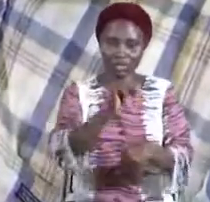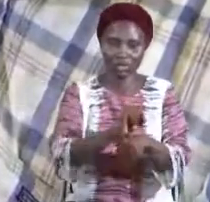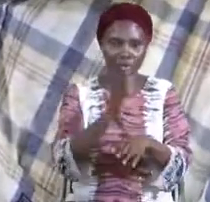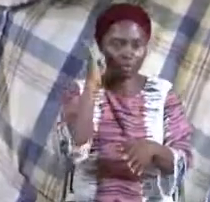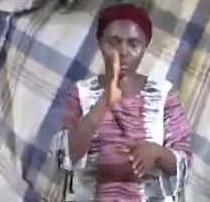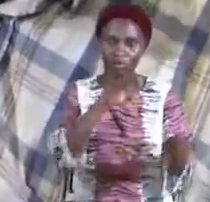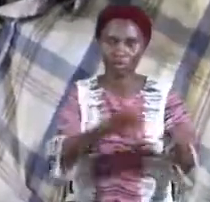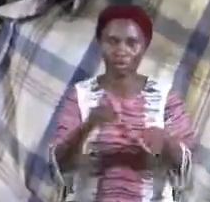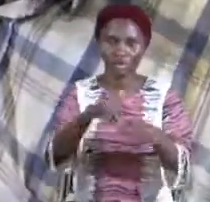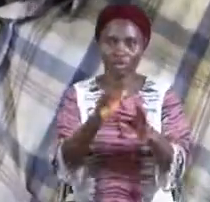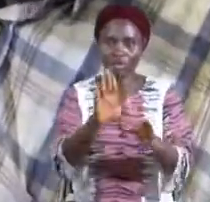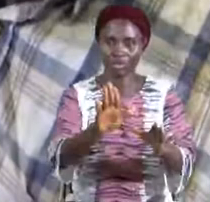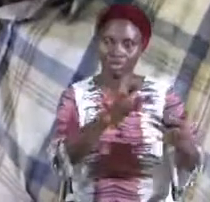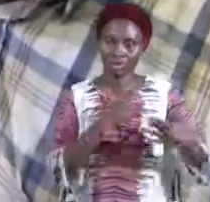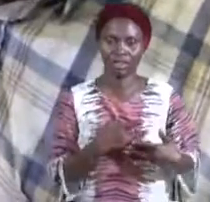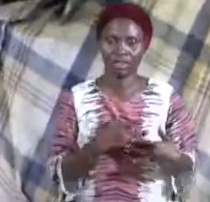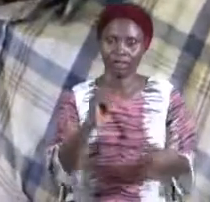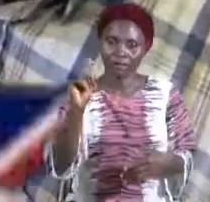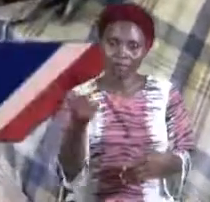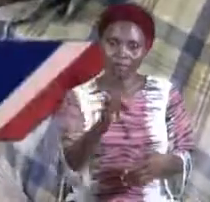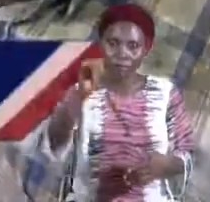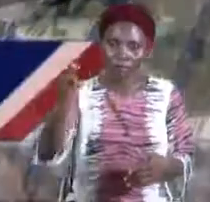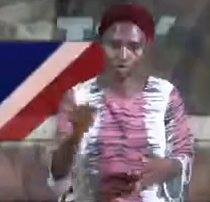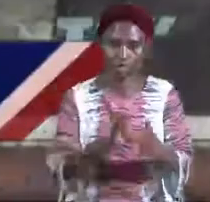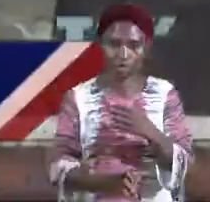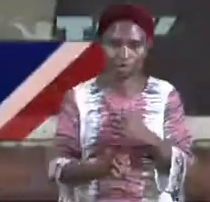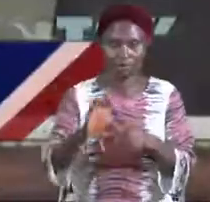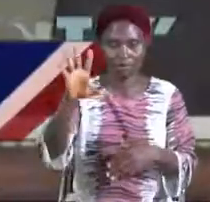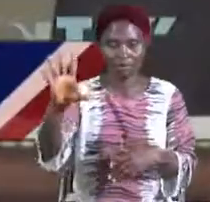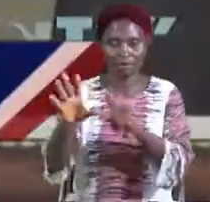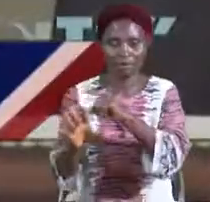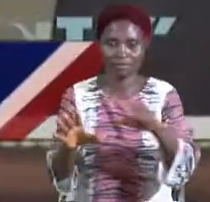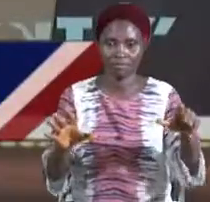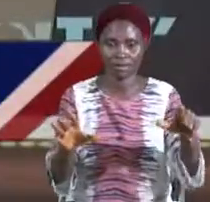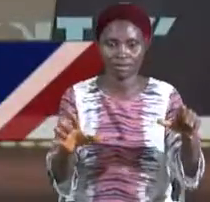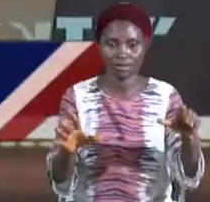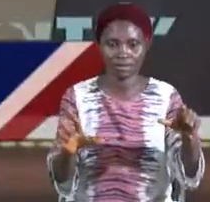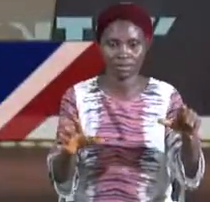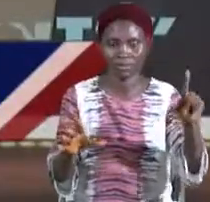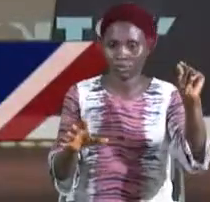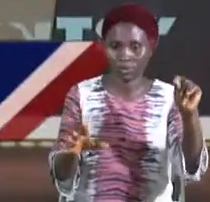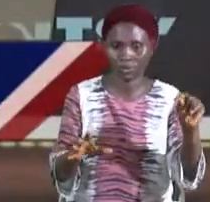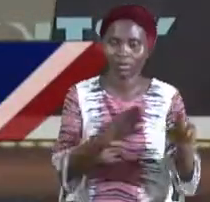1 Jean chapitre 5 verset 20. 1 Jean 5 verset 20.